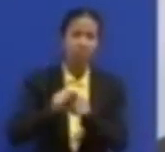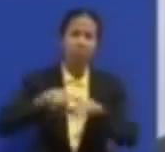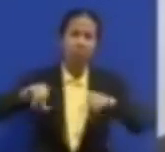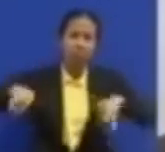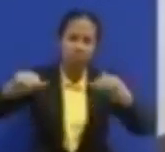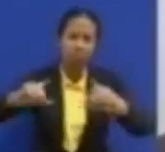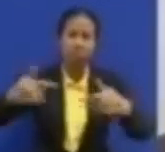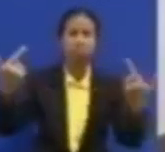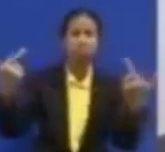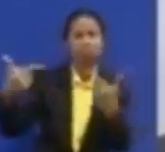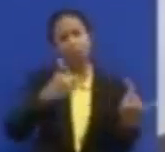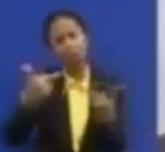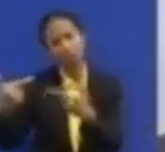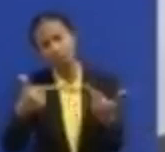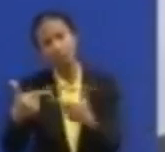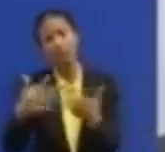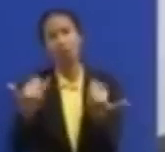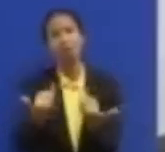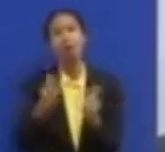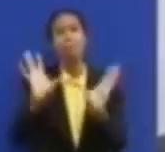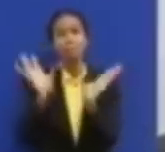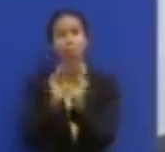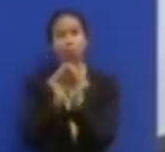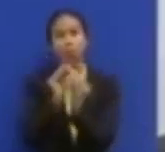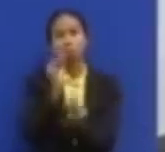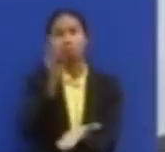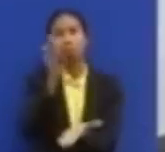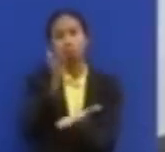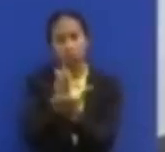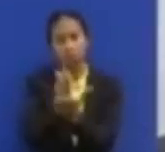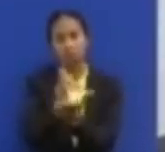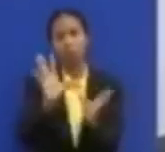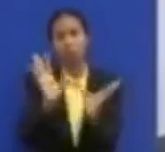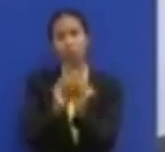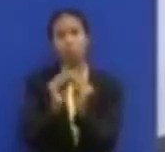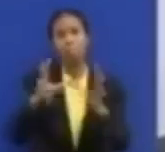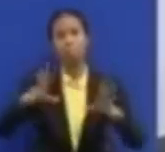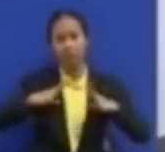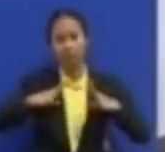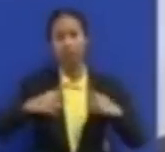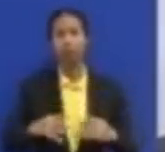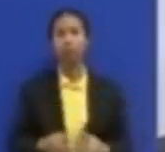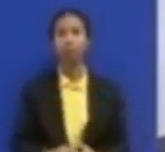านเบรกการประชุมหรือปิดการประชุมในวันนี้ไปเลยครับขอบคุณครับ